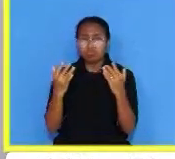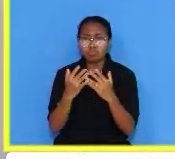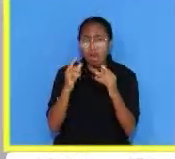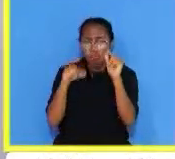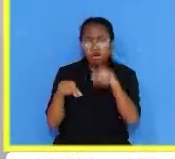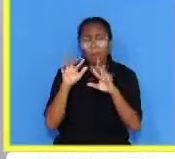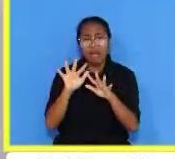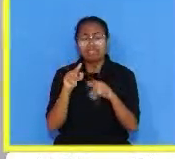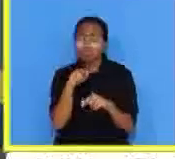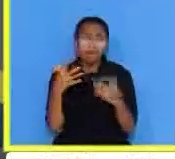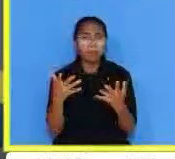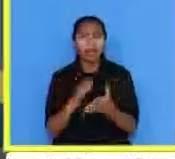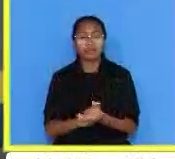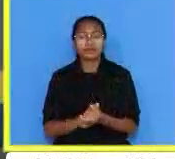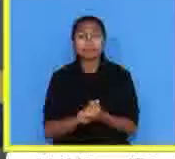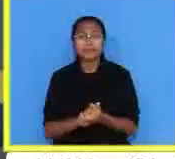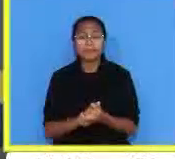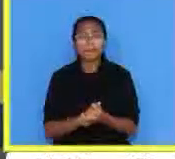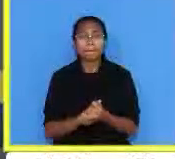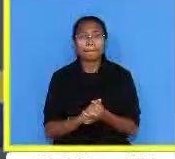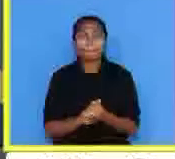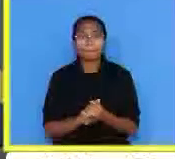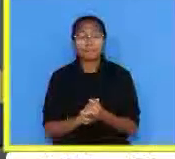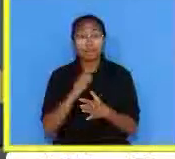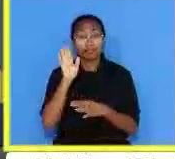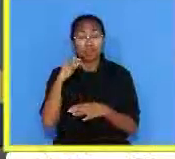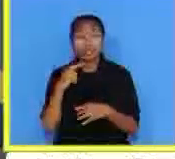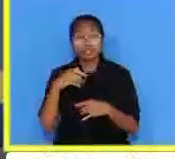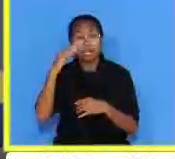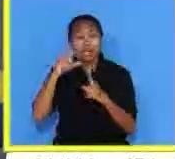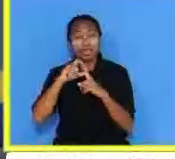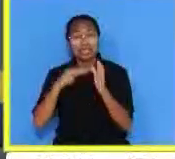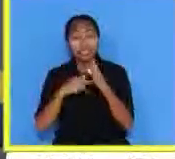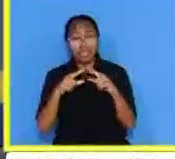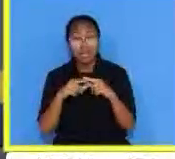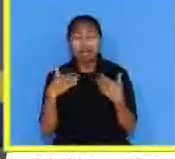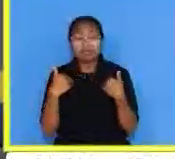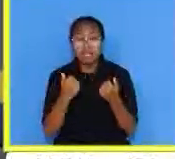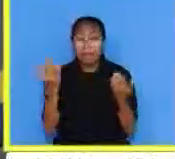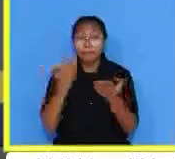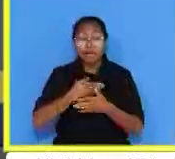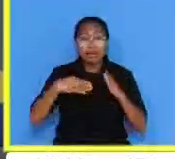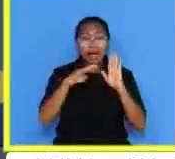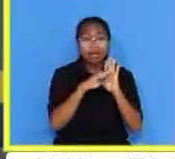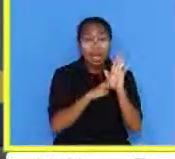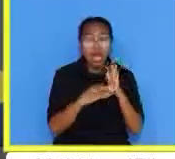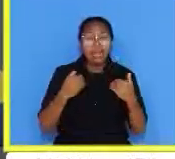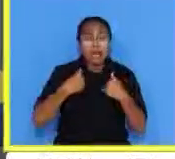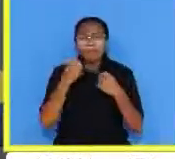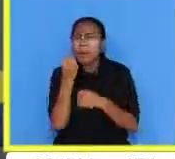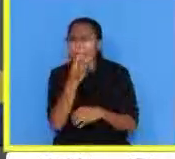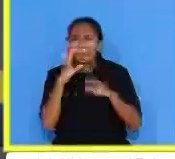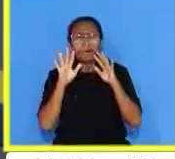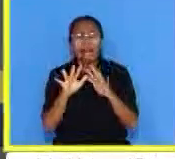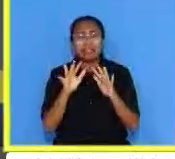Baik Kak Dina. Kemudian mungkin Kak Dina bisa membagikan kepada kita data ada berapa banyak